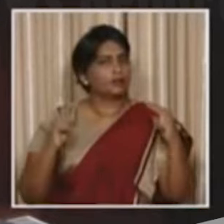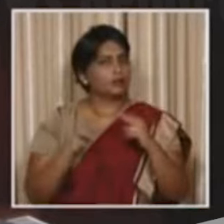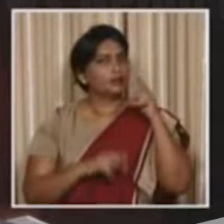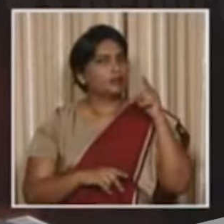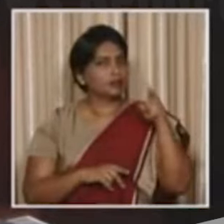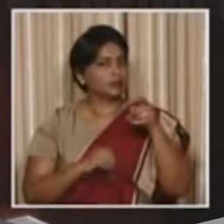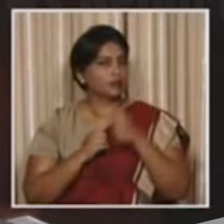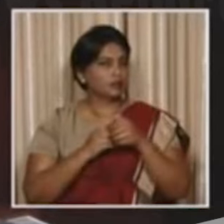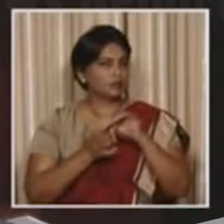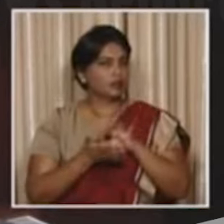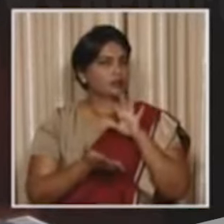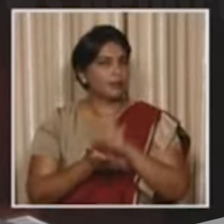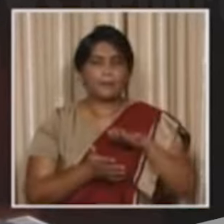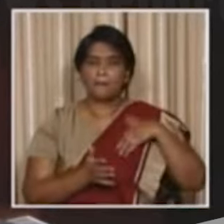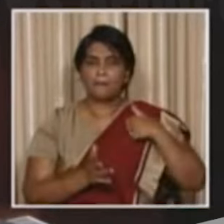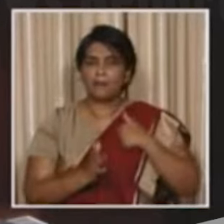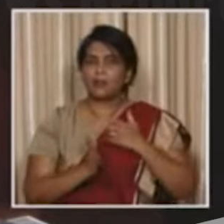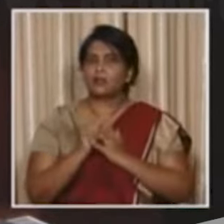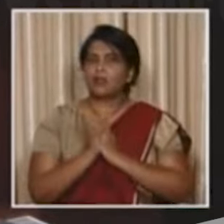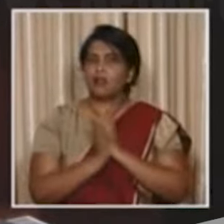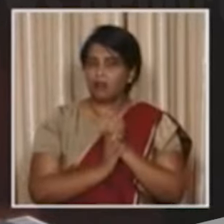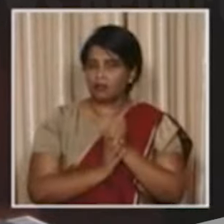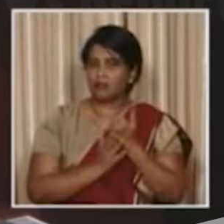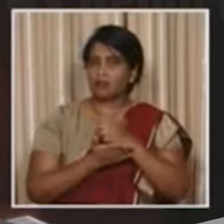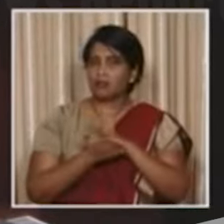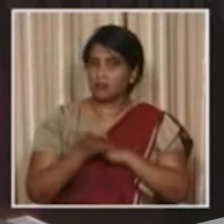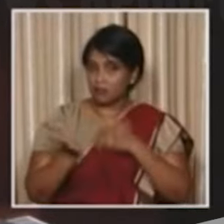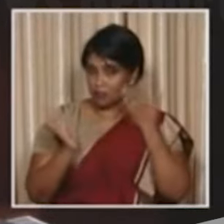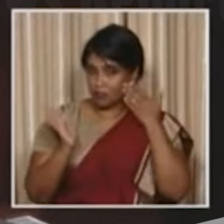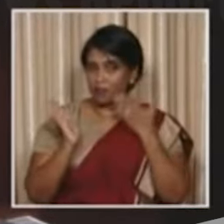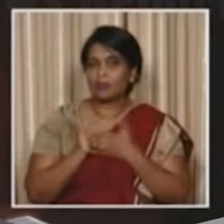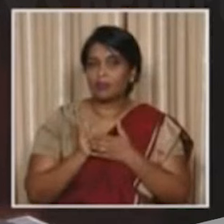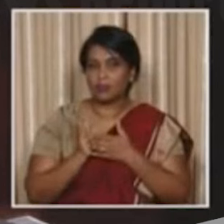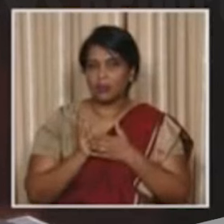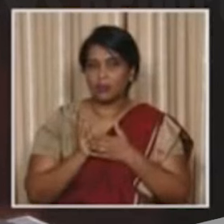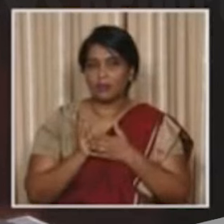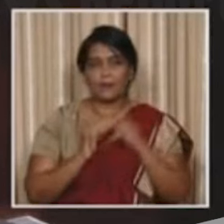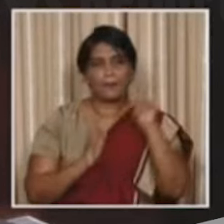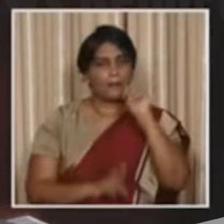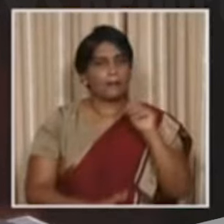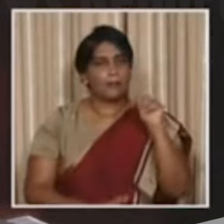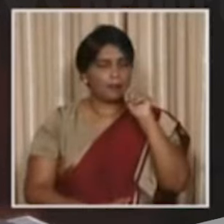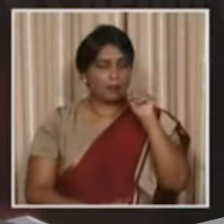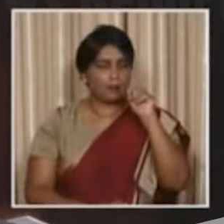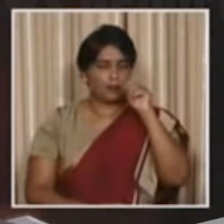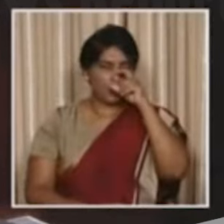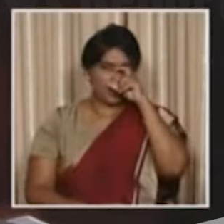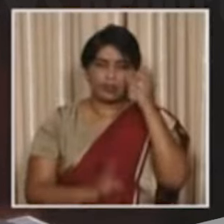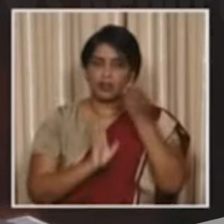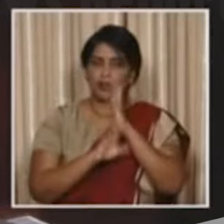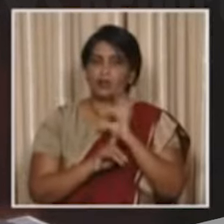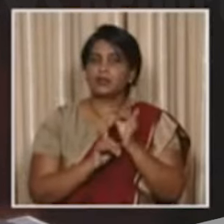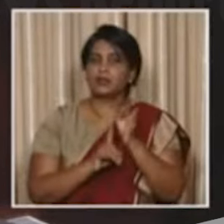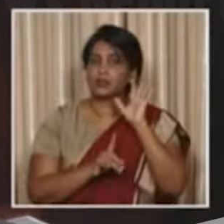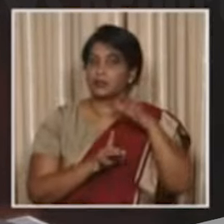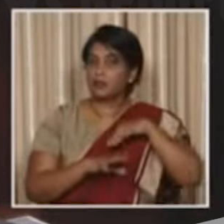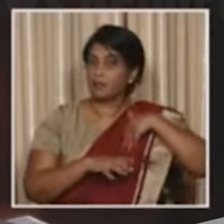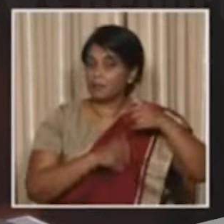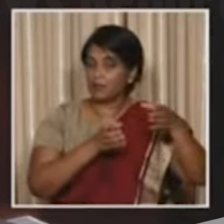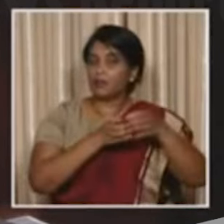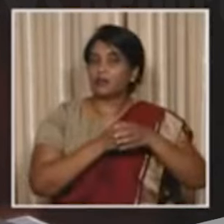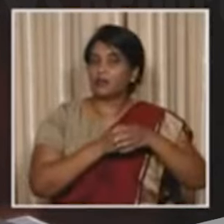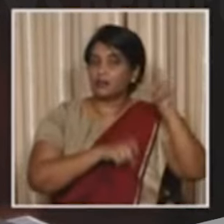ශ්‍රේෂ්ඨාධිකරණයේ පැවරුණු මූලික අයිතිවාසිකම් එක්සම කරහා තමයි මෛත්‍රීපාල සිරිසේන හිටපු ජනාධිපතිතුමා ප්‍රමුඛ